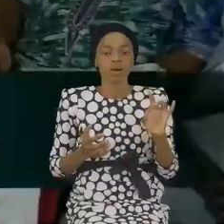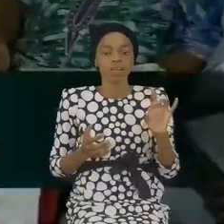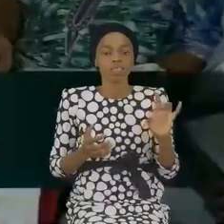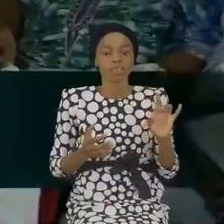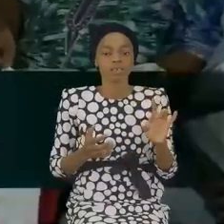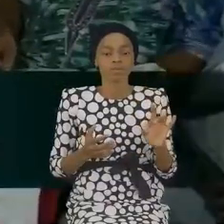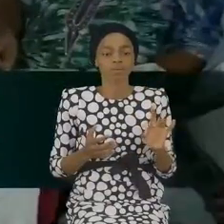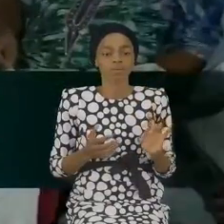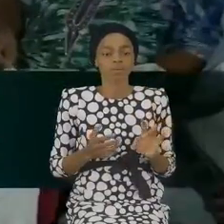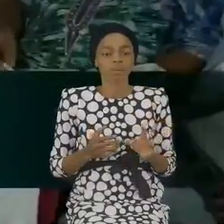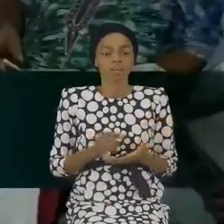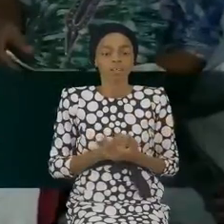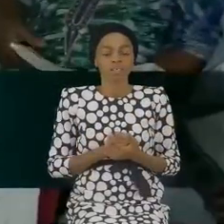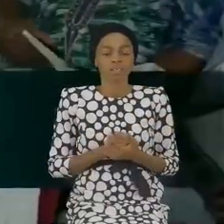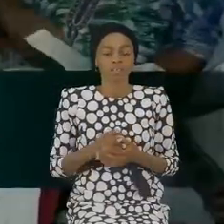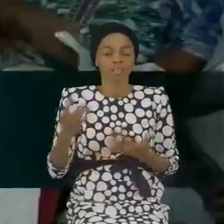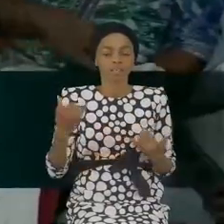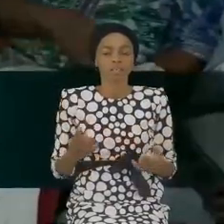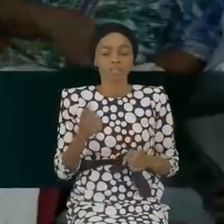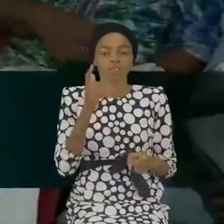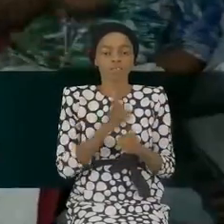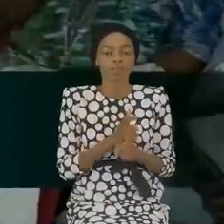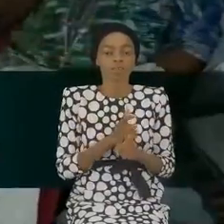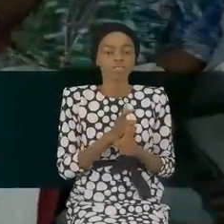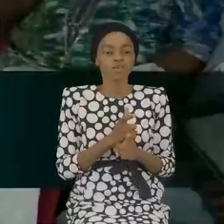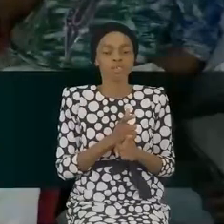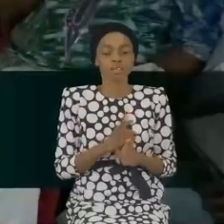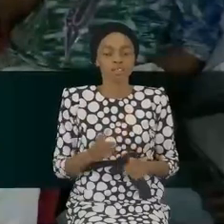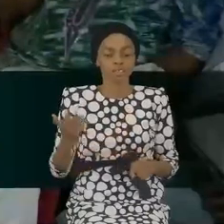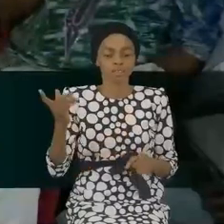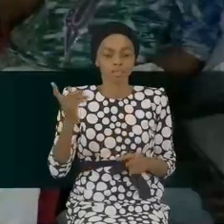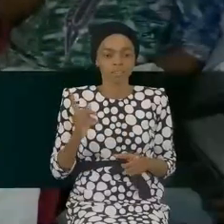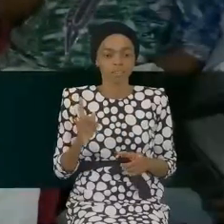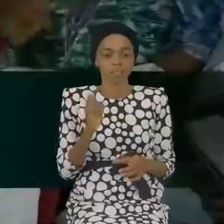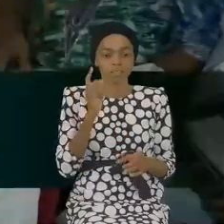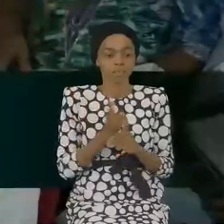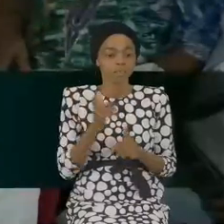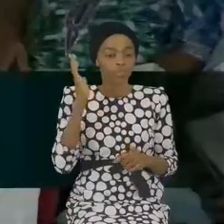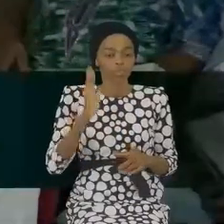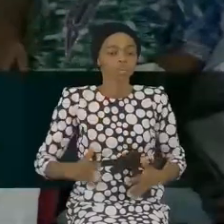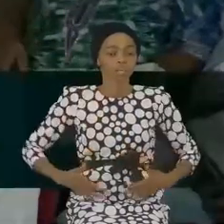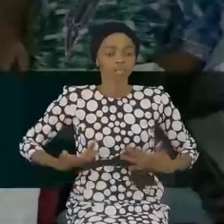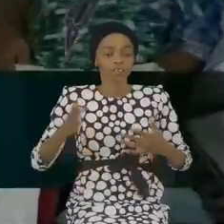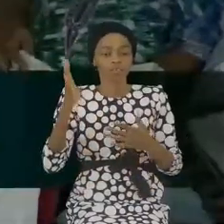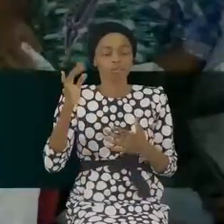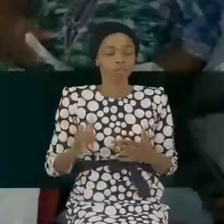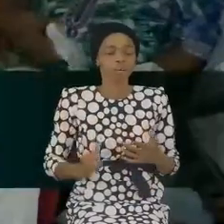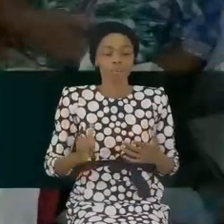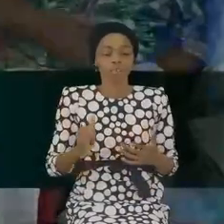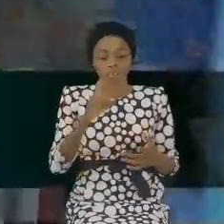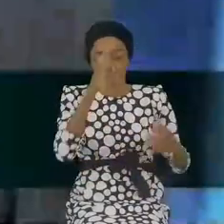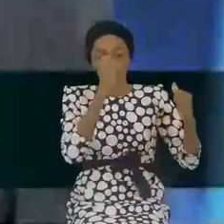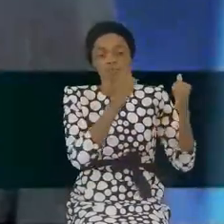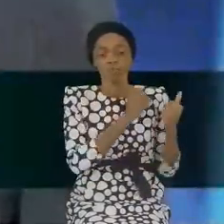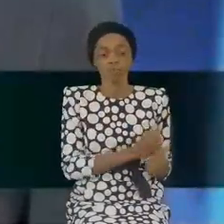Et bon, juste vivra par la foi. La justification, elle est justifiée. Sorti